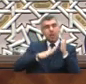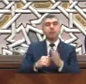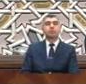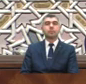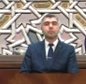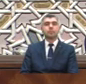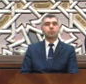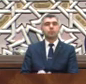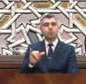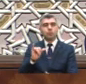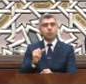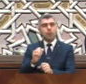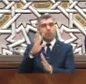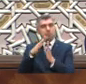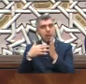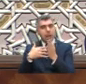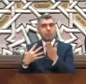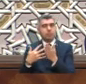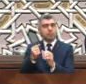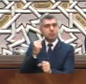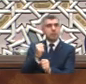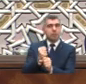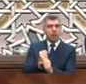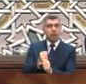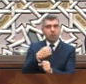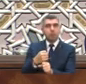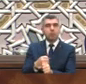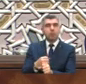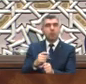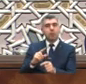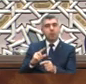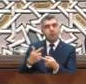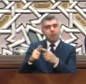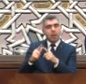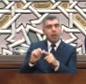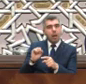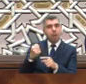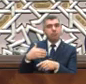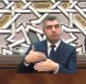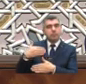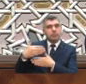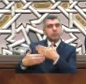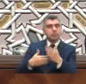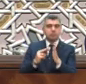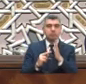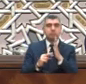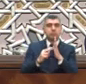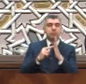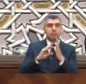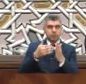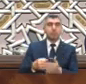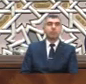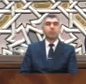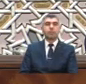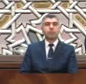عندنا ونديروا برنامج عمل. اليوم نفتتحوا واحد العدد، السنه المقبله نفتتحوا عدد اخر ونفتتحوا عدد اخر ونمشيو فيها، وانا اعتقد بانه